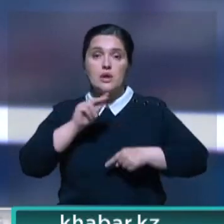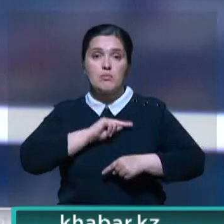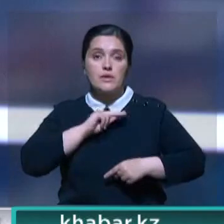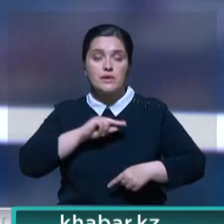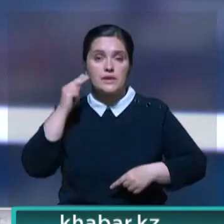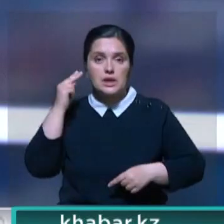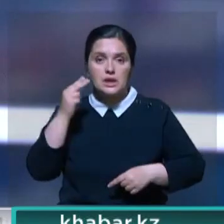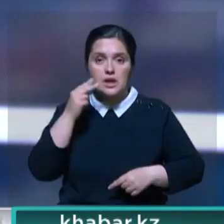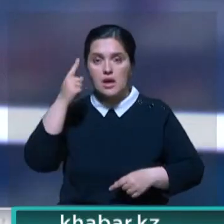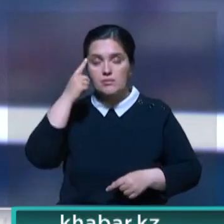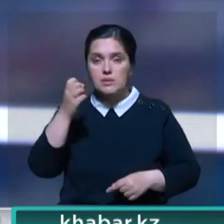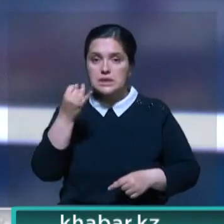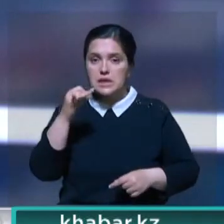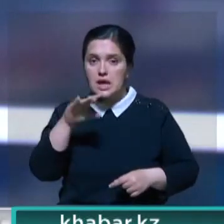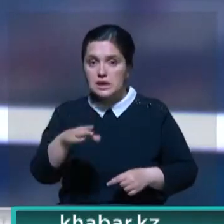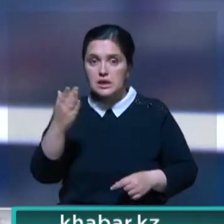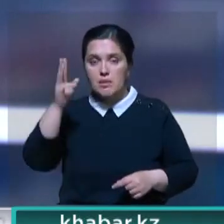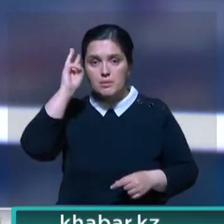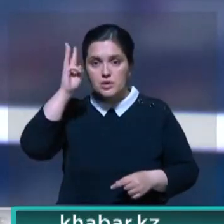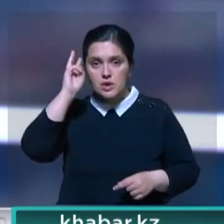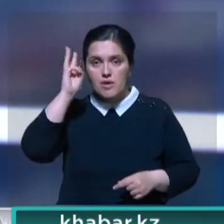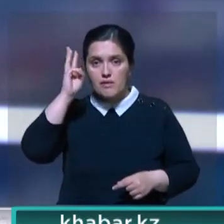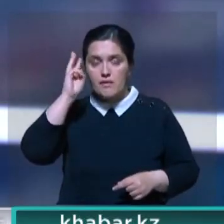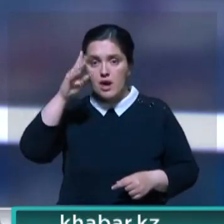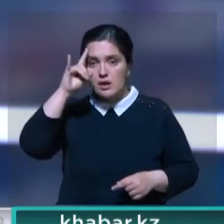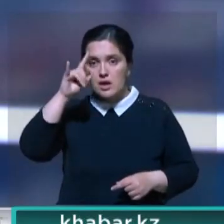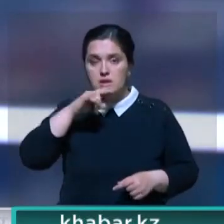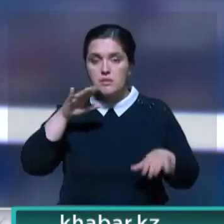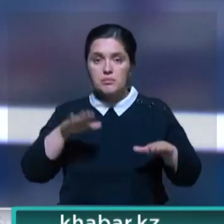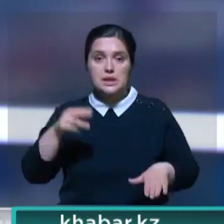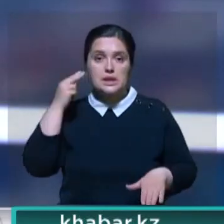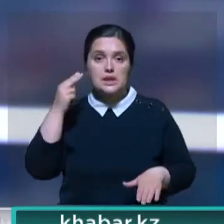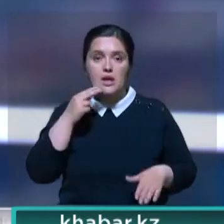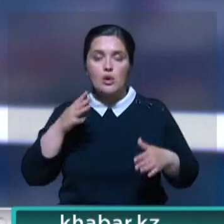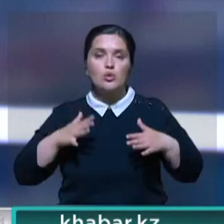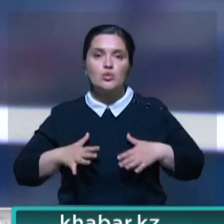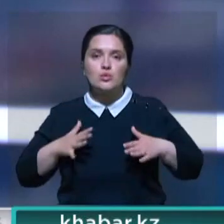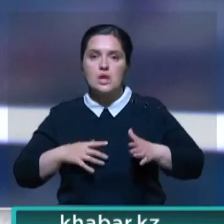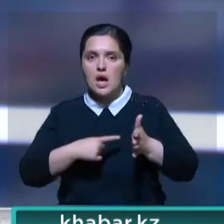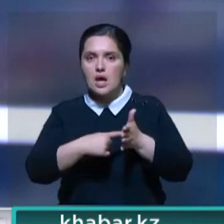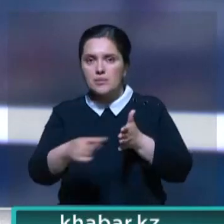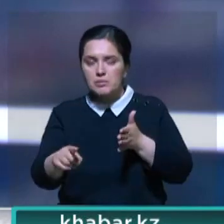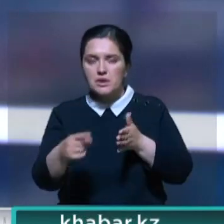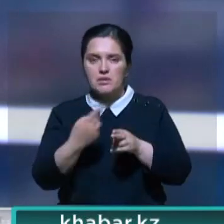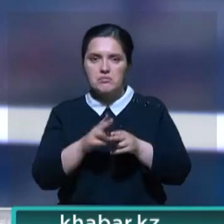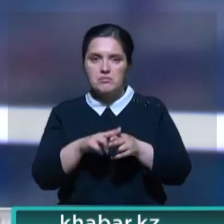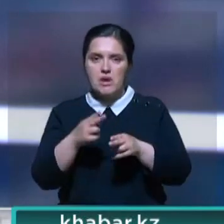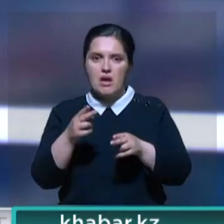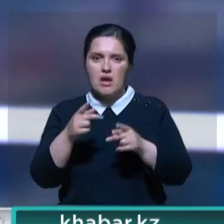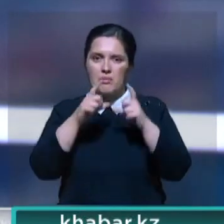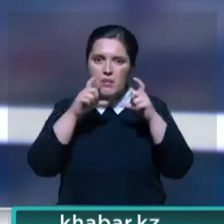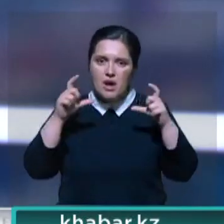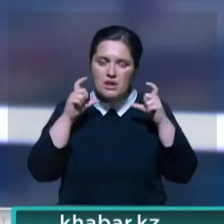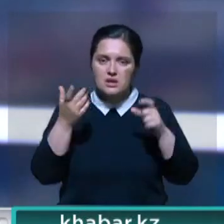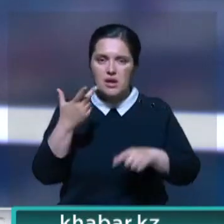на работу в Поднебесную. Об этом сообщается на сайте посольства нашей страны в Китае. Между тем, Грузия отменила ковидные ограничения для